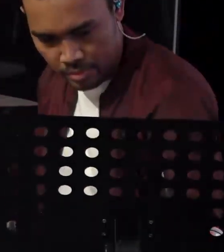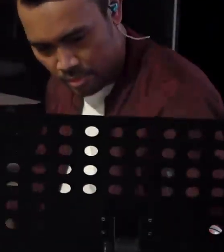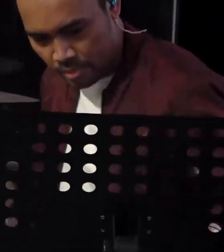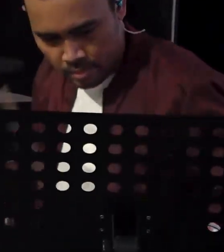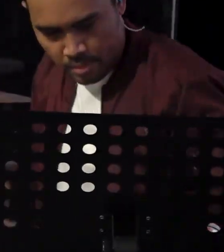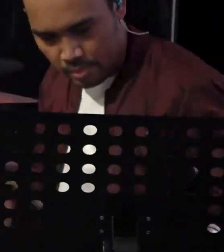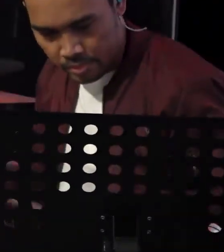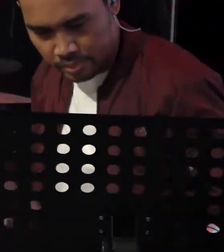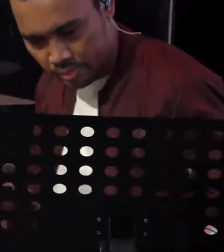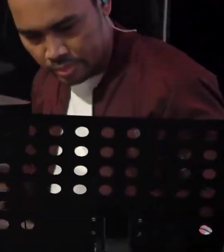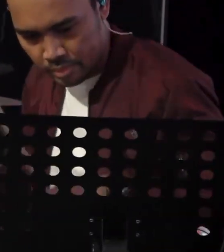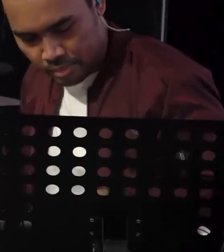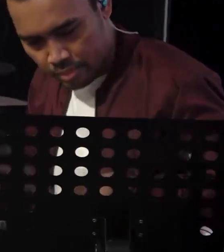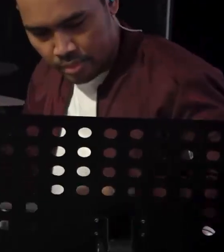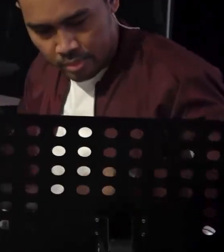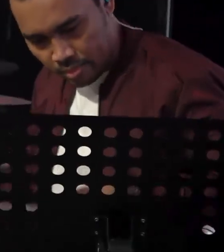Yeah!